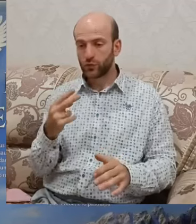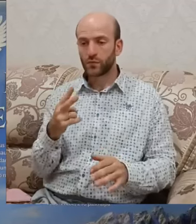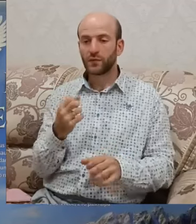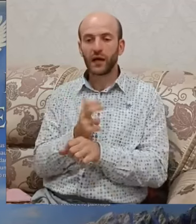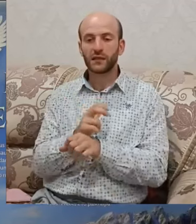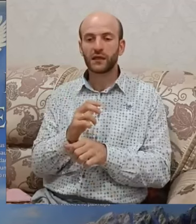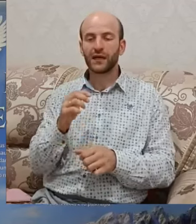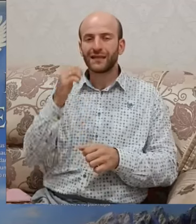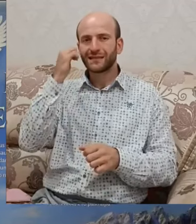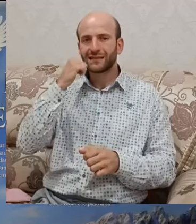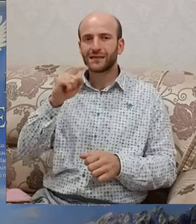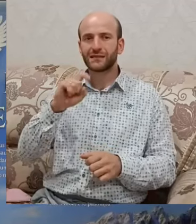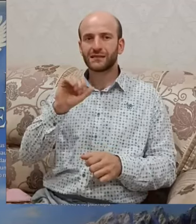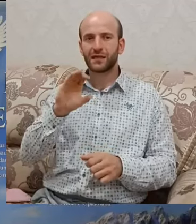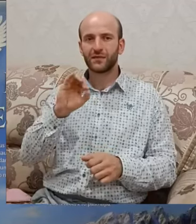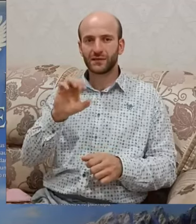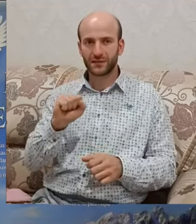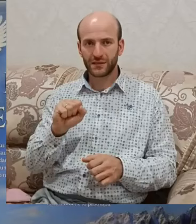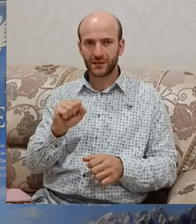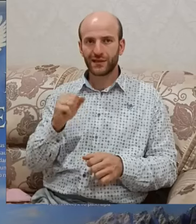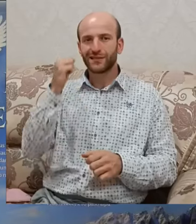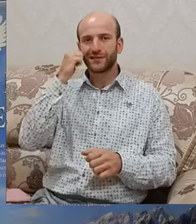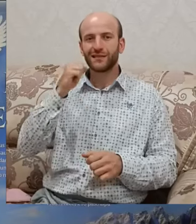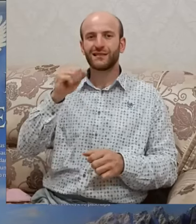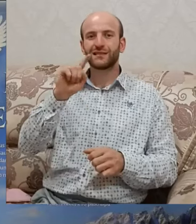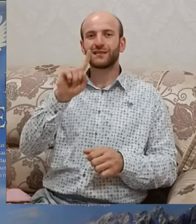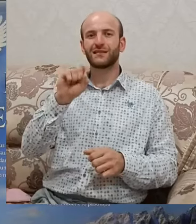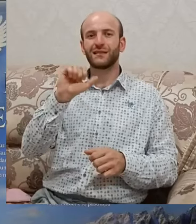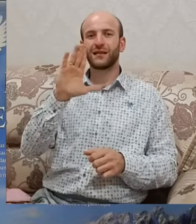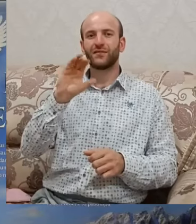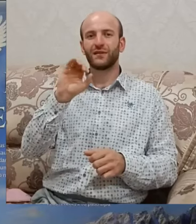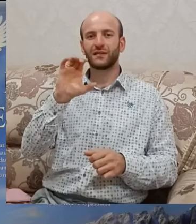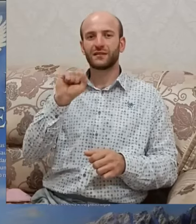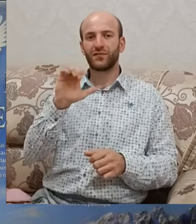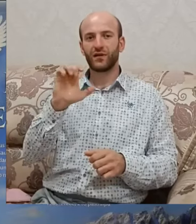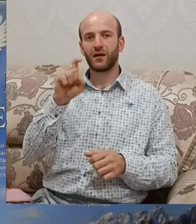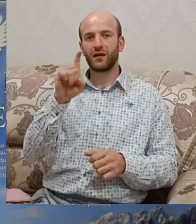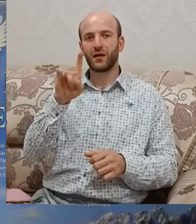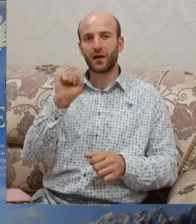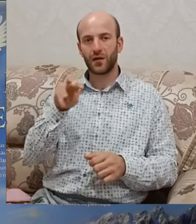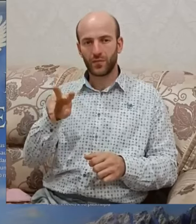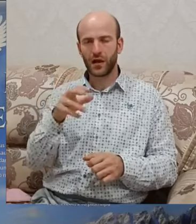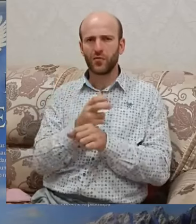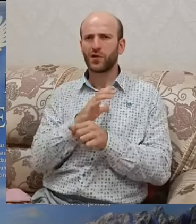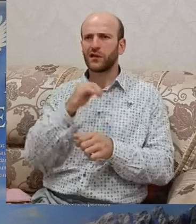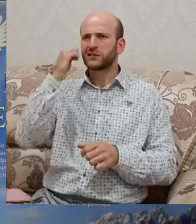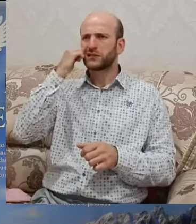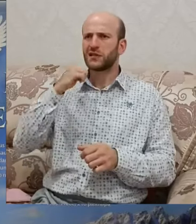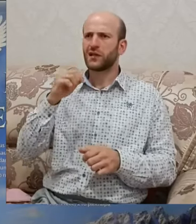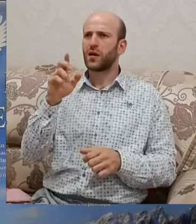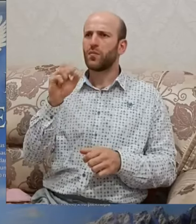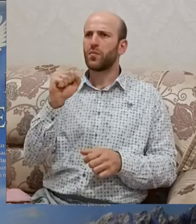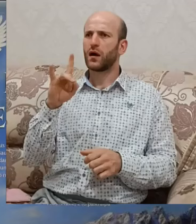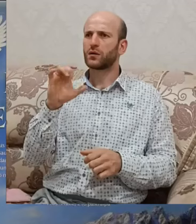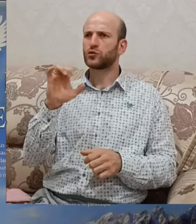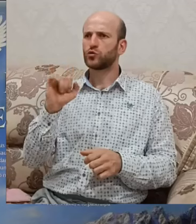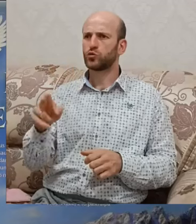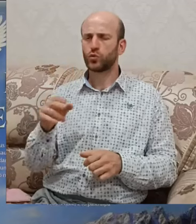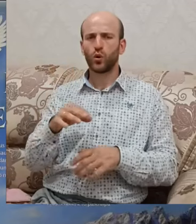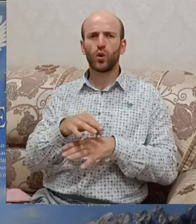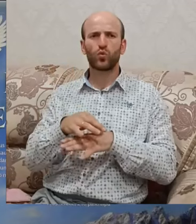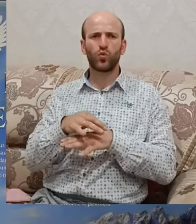Это старая барсучья кожа. Joje nebuvo jokio grožio, kuris trauktų. В ней не было никакой красоты, которая бы привлекала. Это